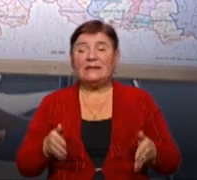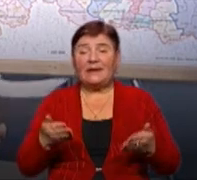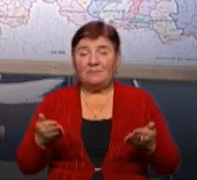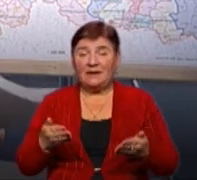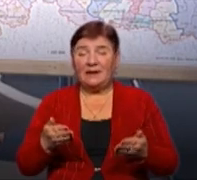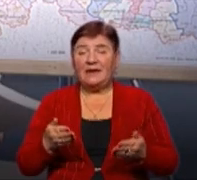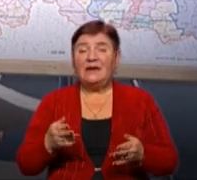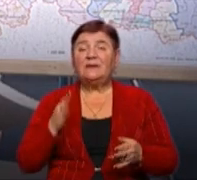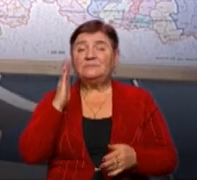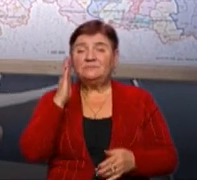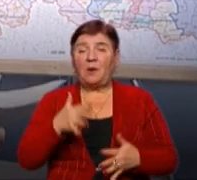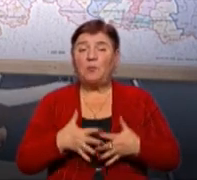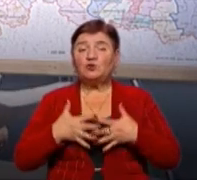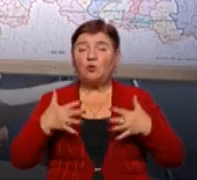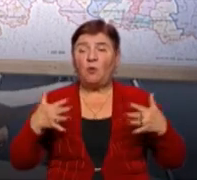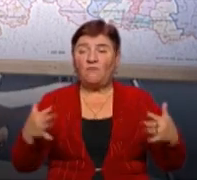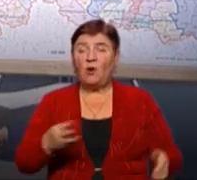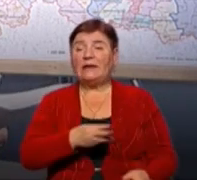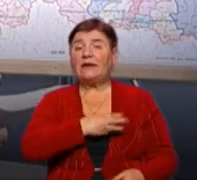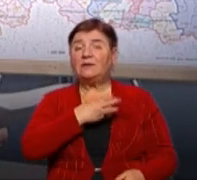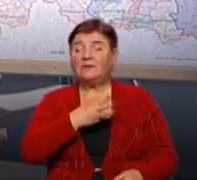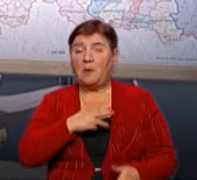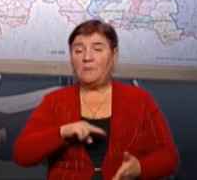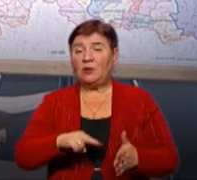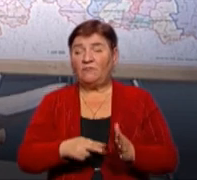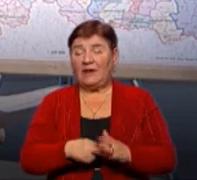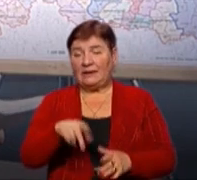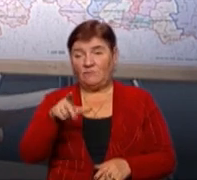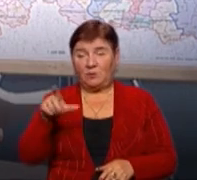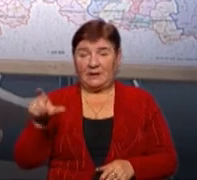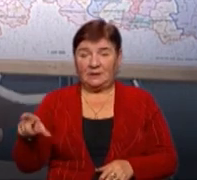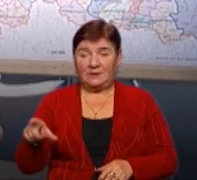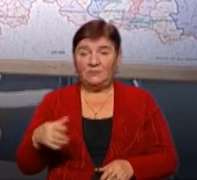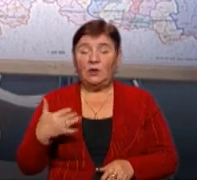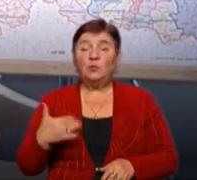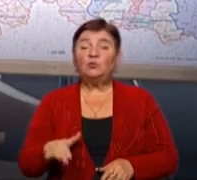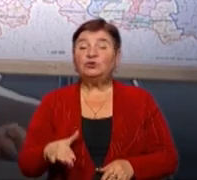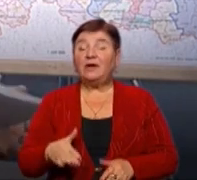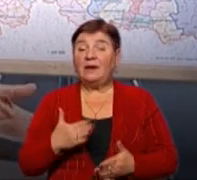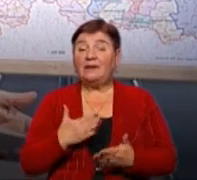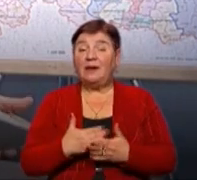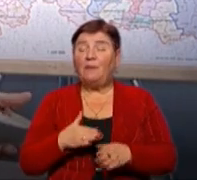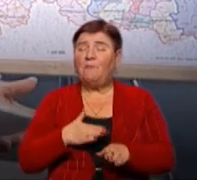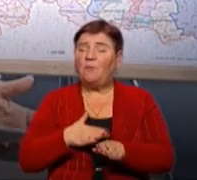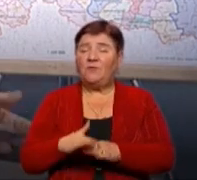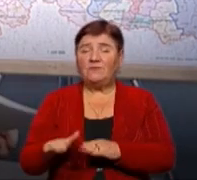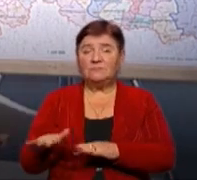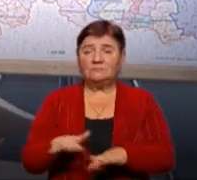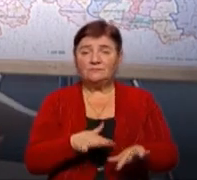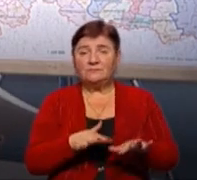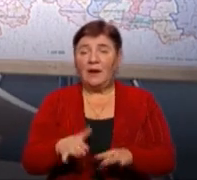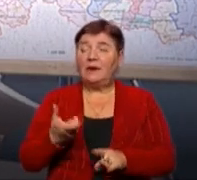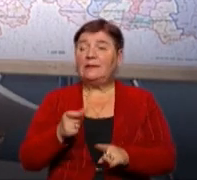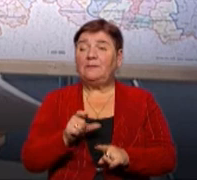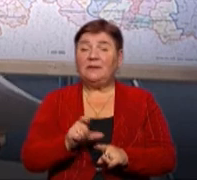підтримки стратегічного, просторового і енергетичного планування в громадах. Уже йде повним ходом. У нас, ми,